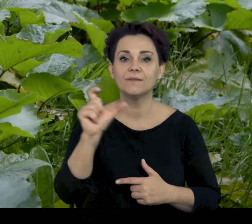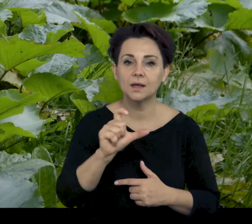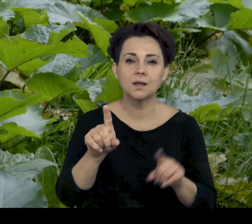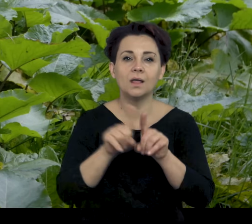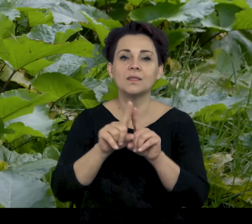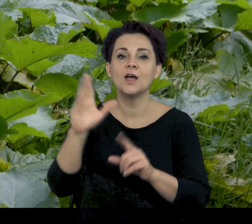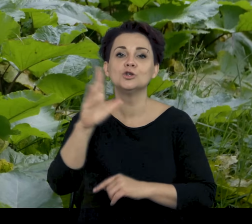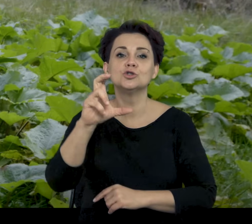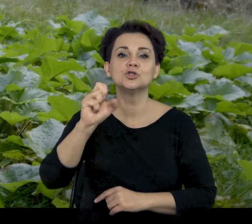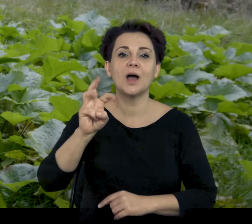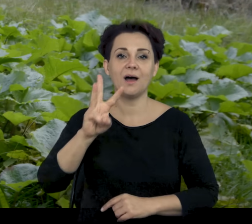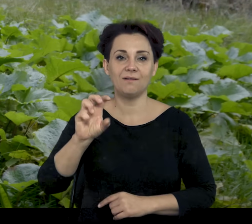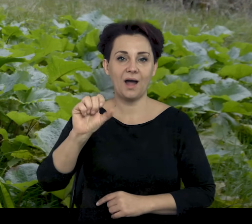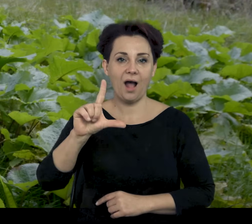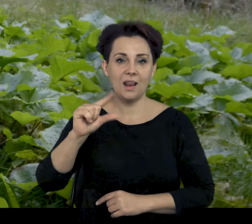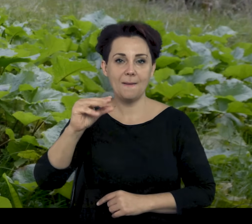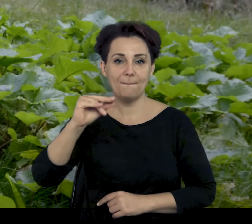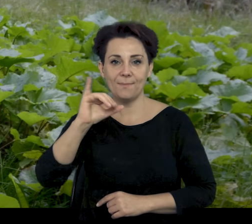oraz łany szczawiu alpejskiego.